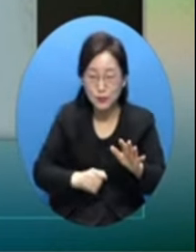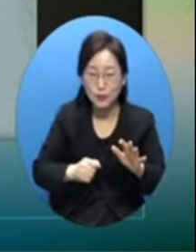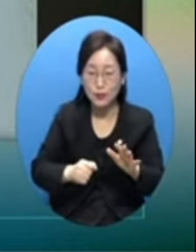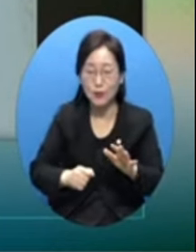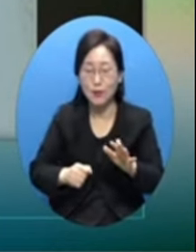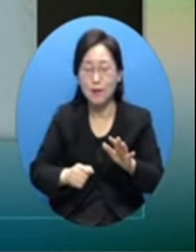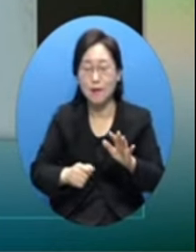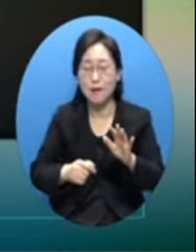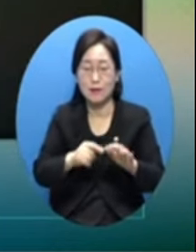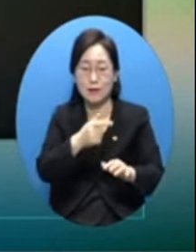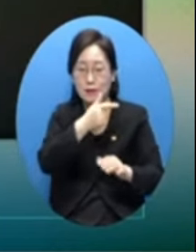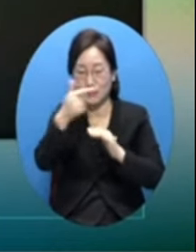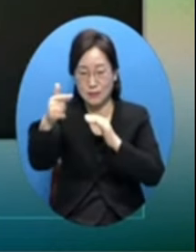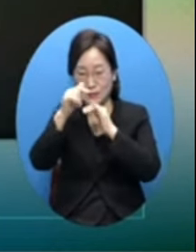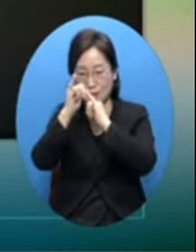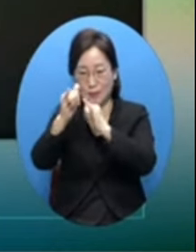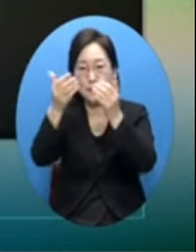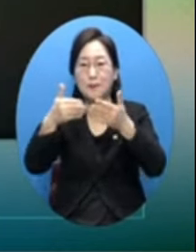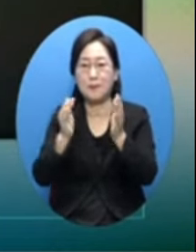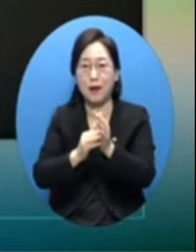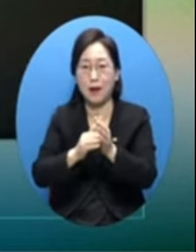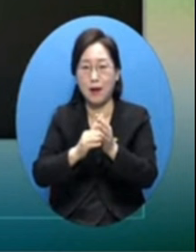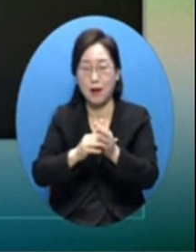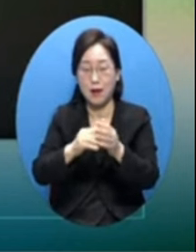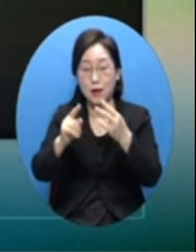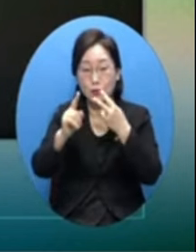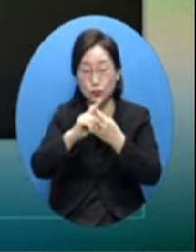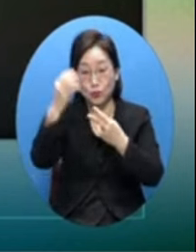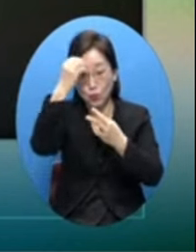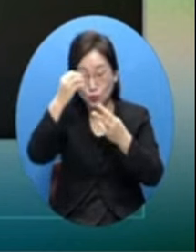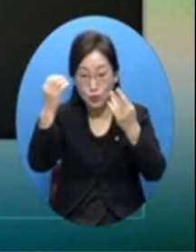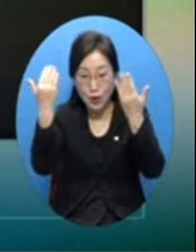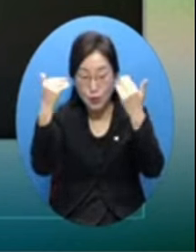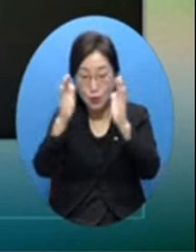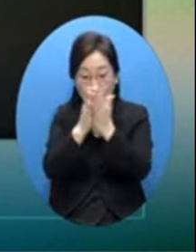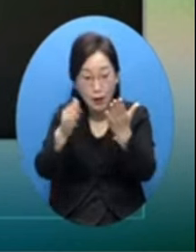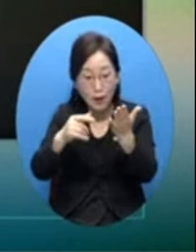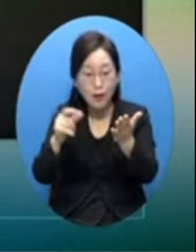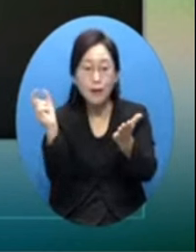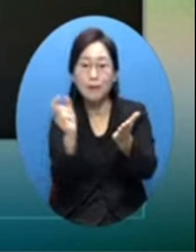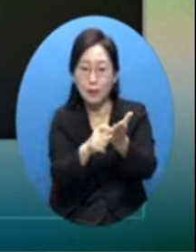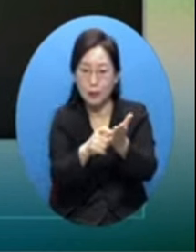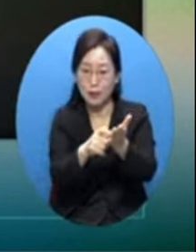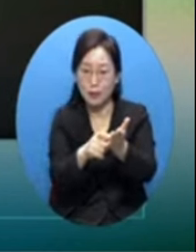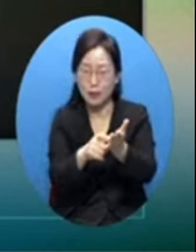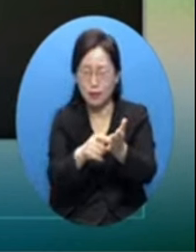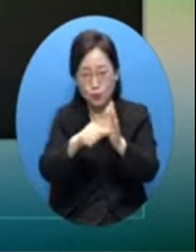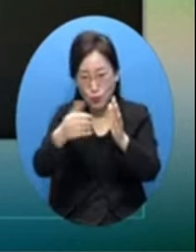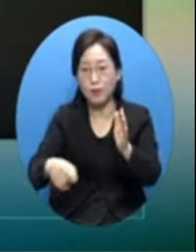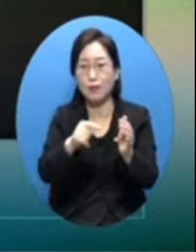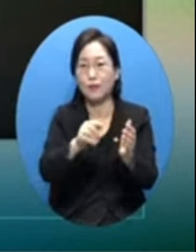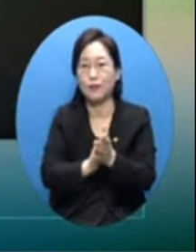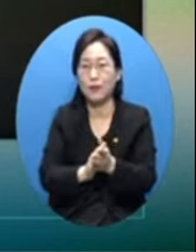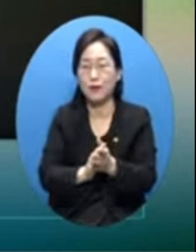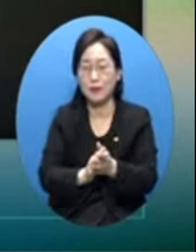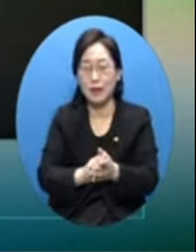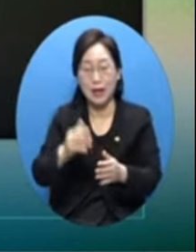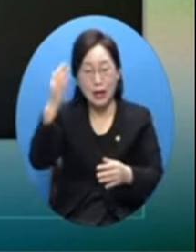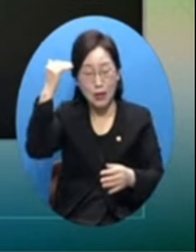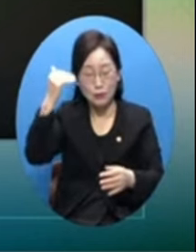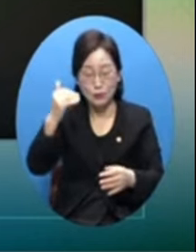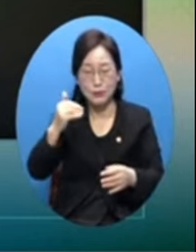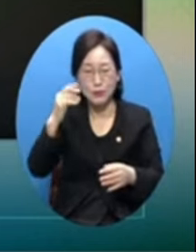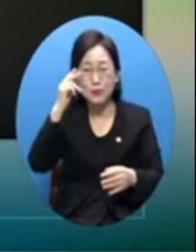곡은 중고교 음악교과 슬리만큼 유명한 곡입니다 마음을 잡고 경영 박사 받고 함께 돌아와서 교수가